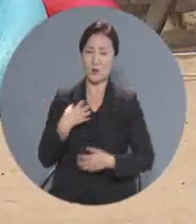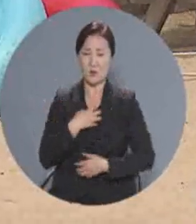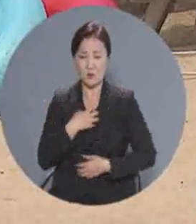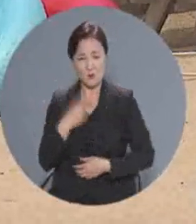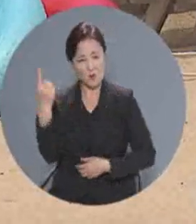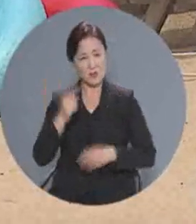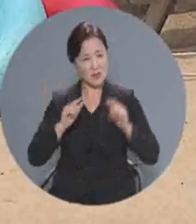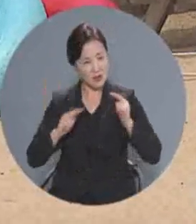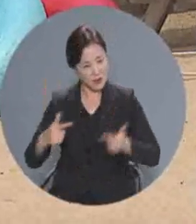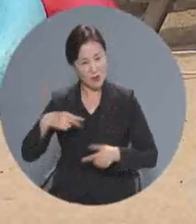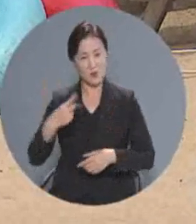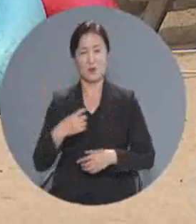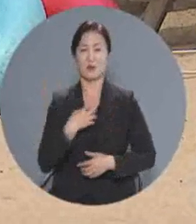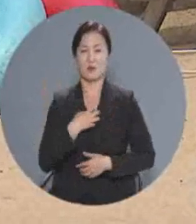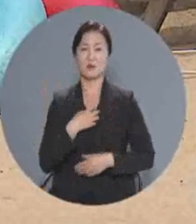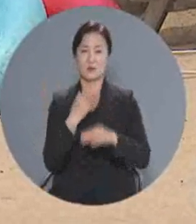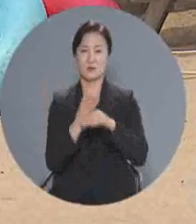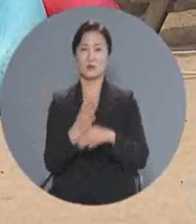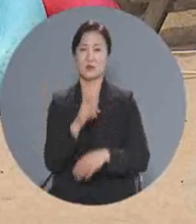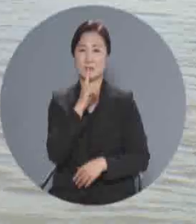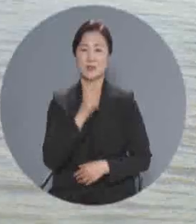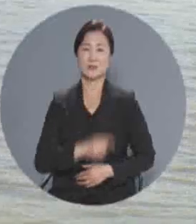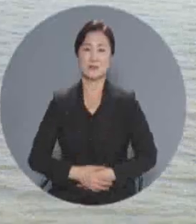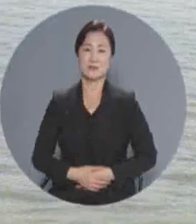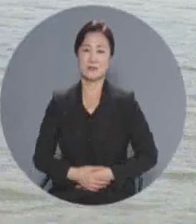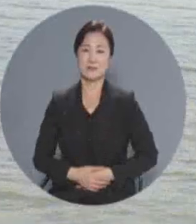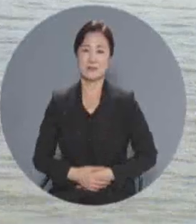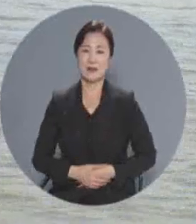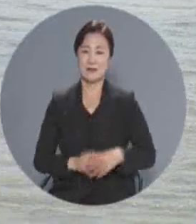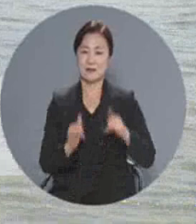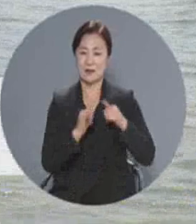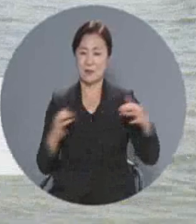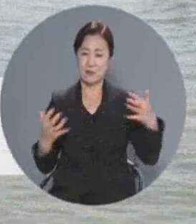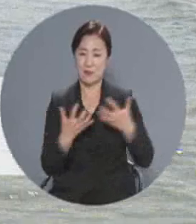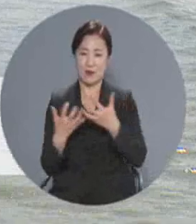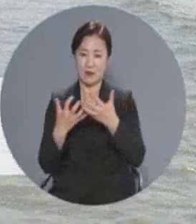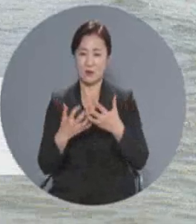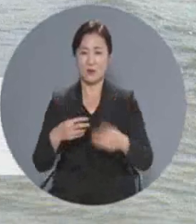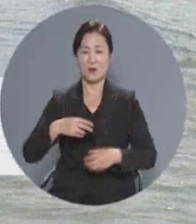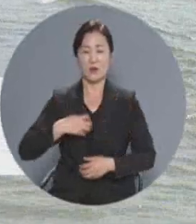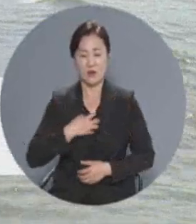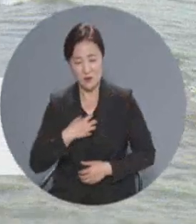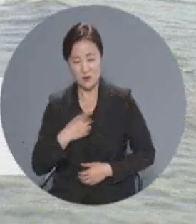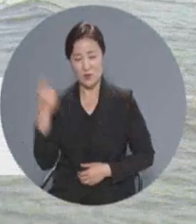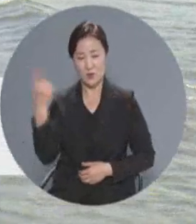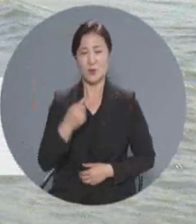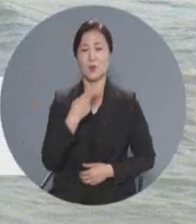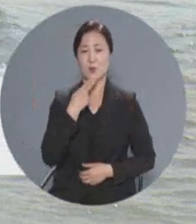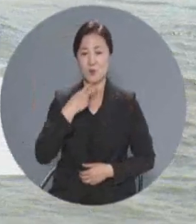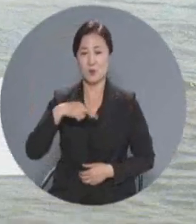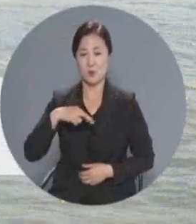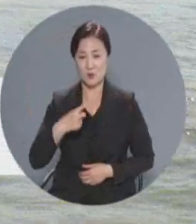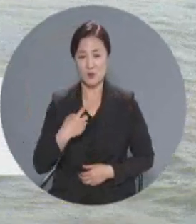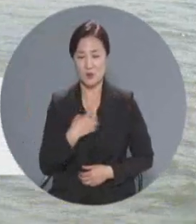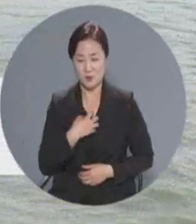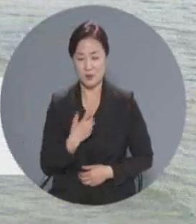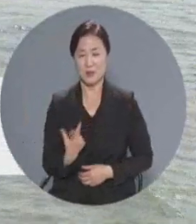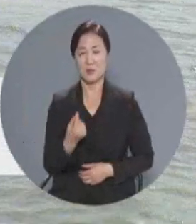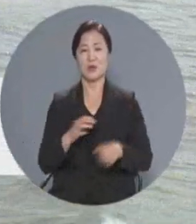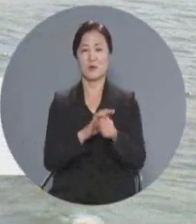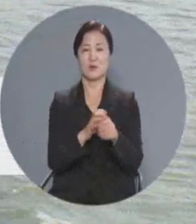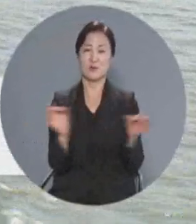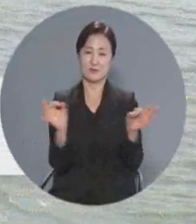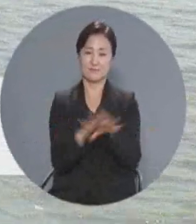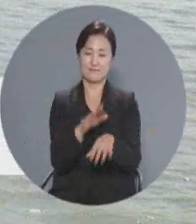않아도 걱정인 상황을 맞고 있습니다. 사람이 많아도 걱정이고 너무 안 와도 걱정이고 빨리 코로나가